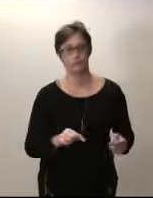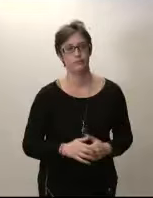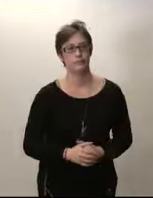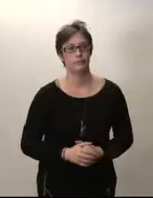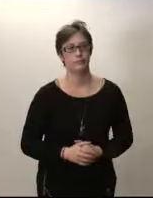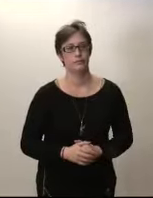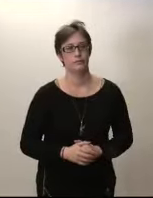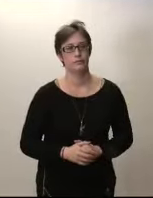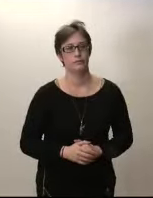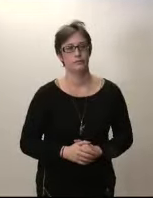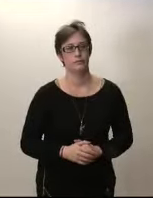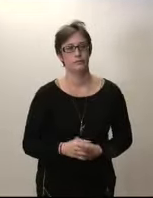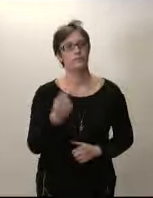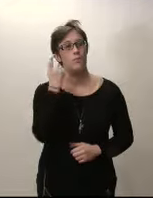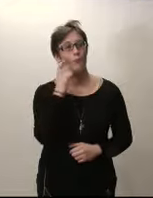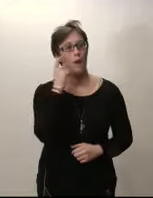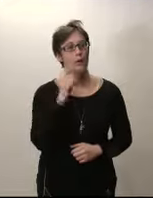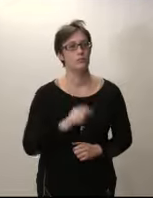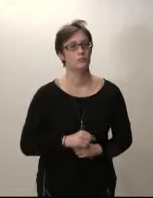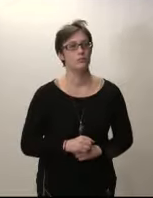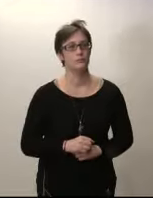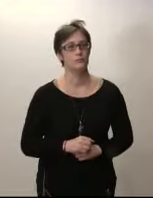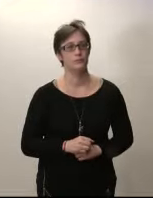Y a-t-il des remarques ?